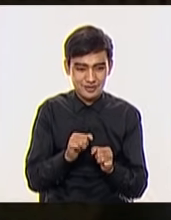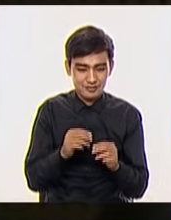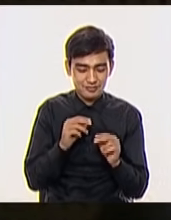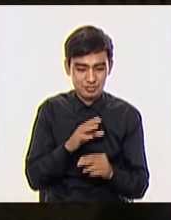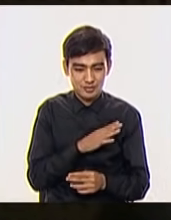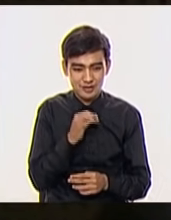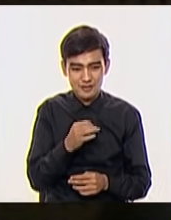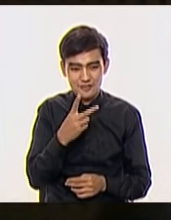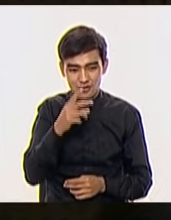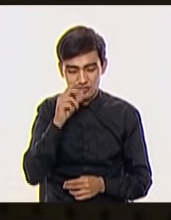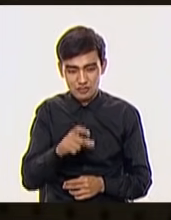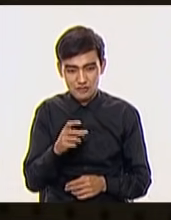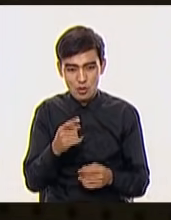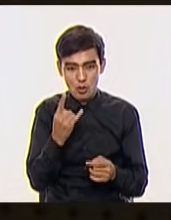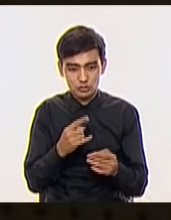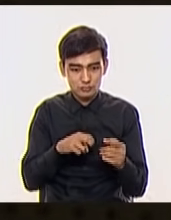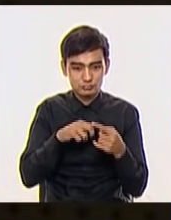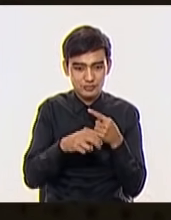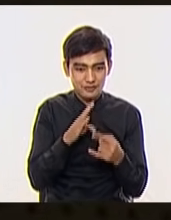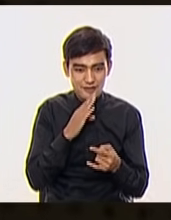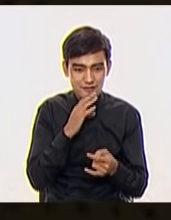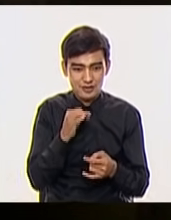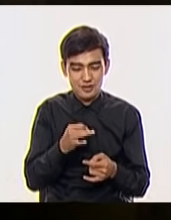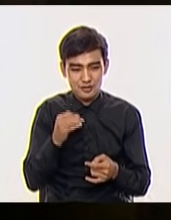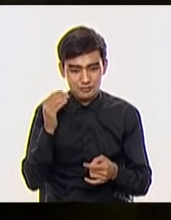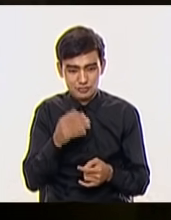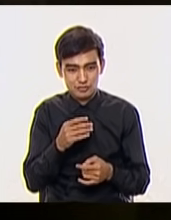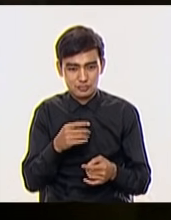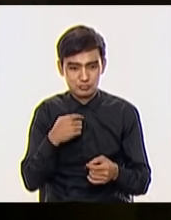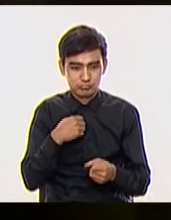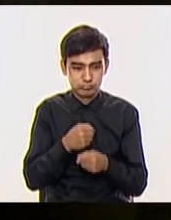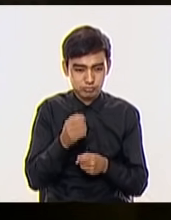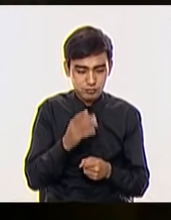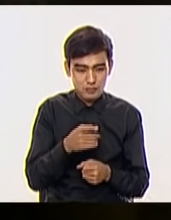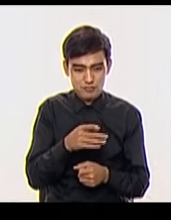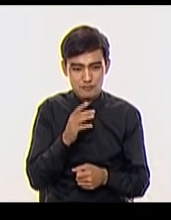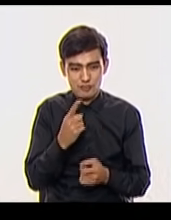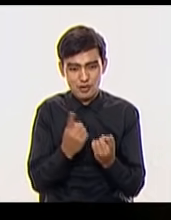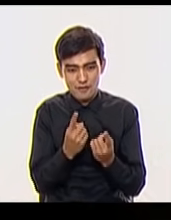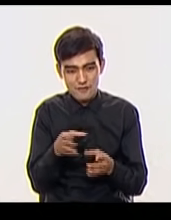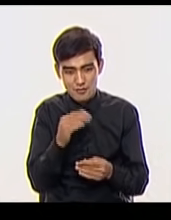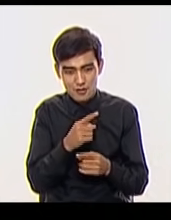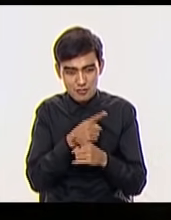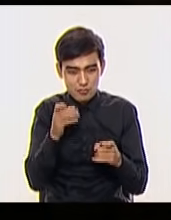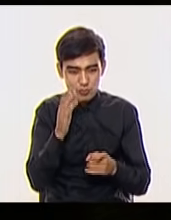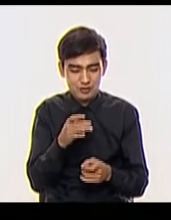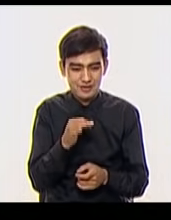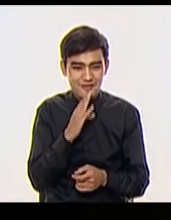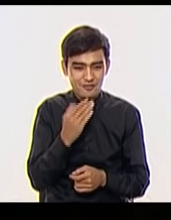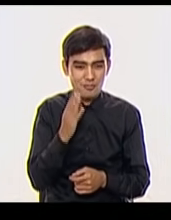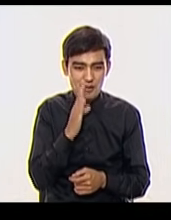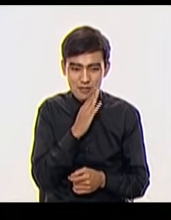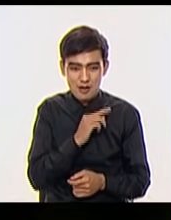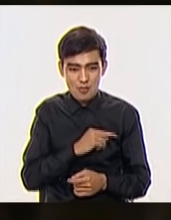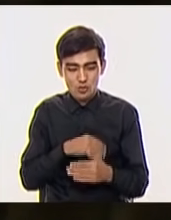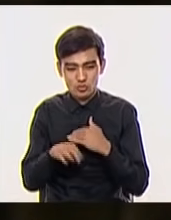Двое осужденных даже врывались через окно домой к девочке, запугивали ее и угрожали, что расскажут все одноклассникам. В это время родители девочки были